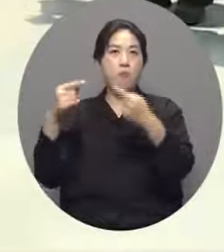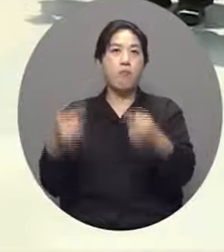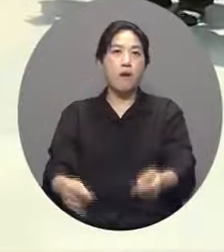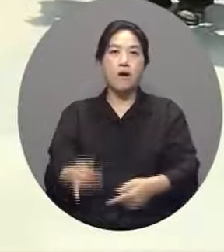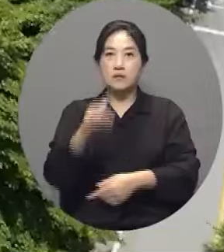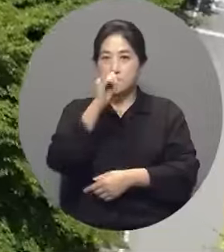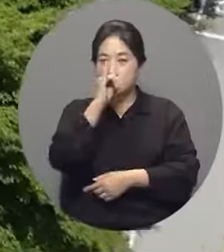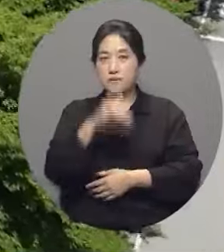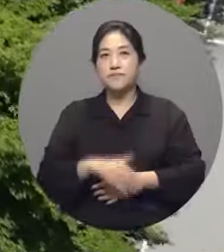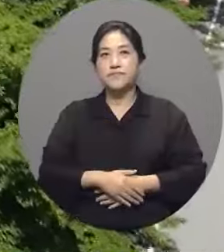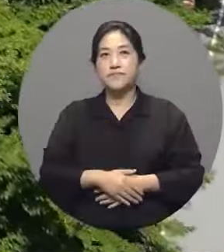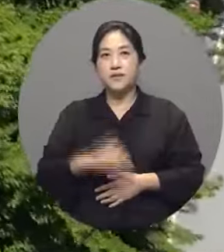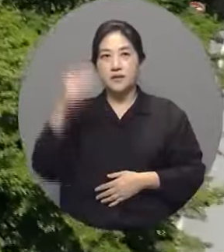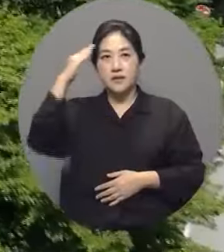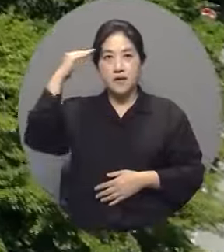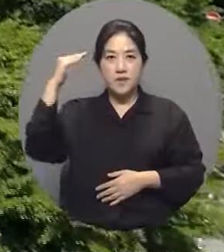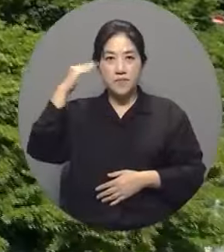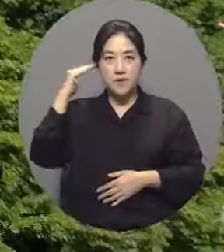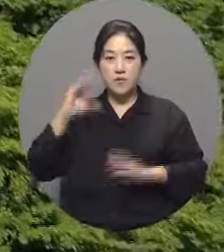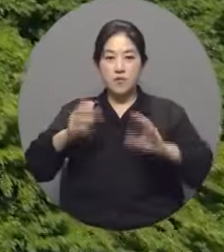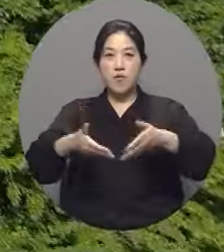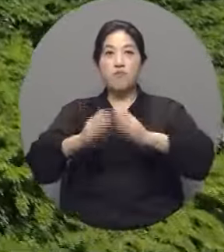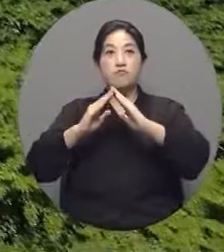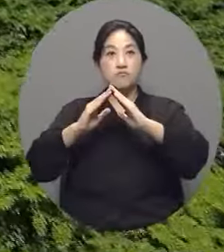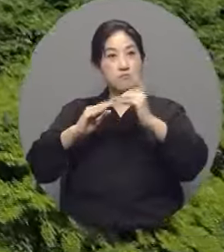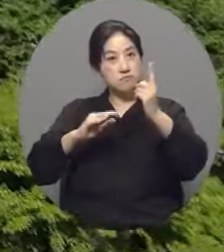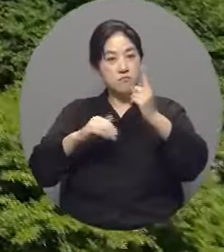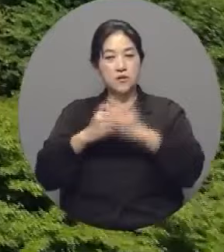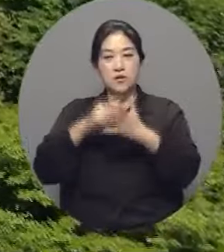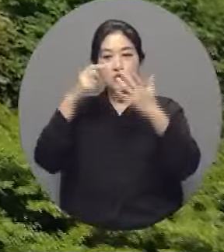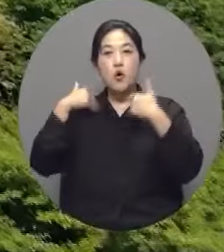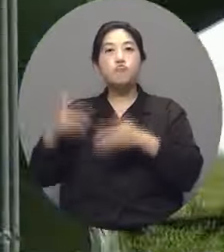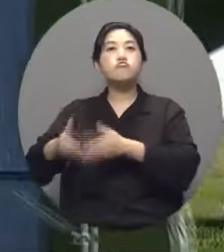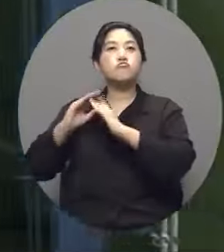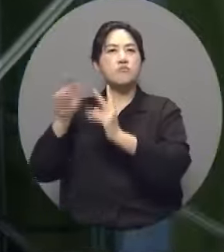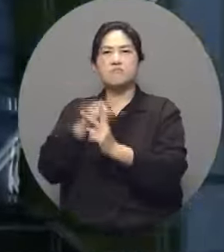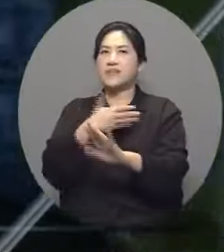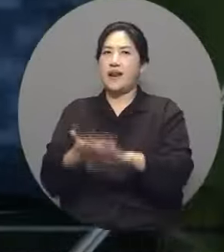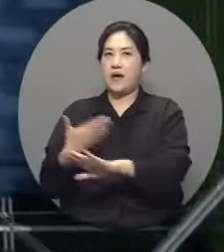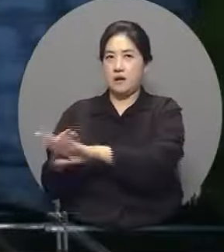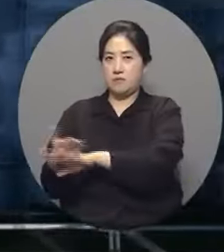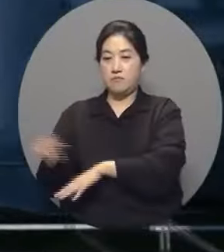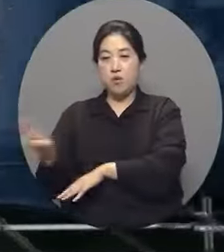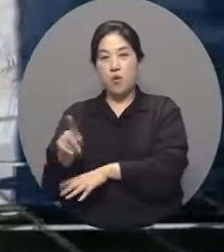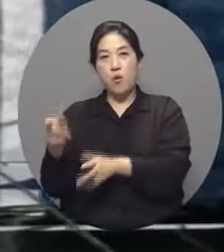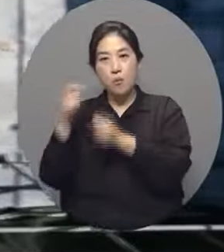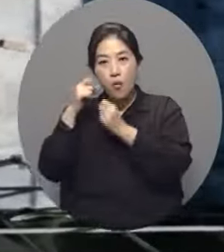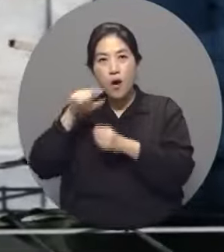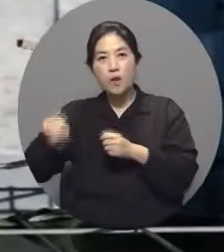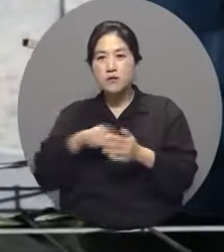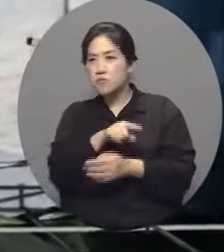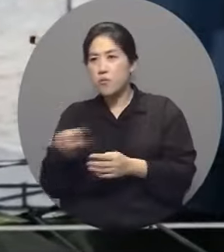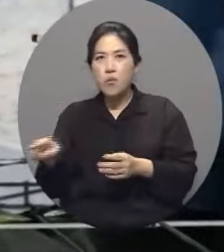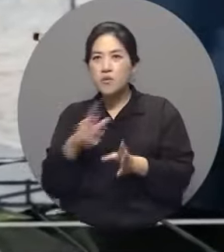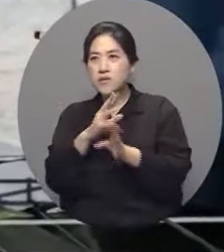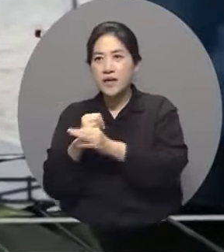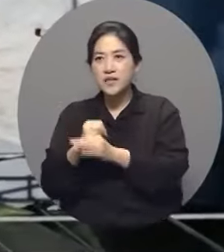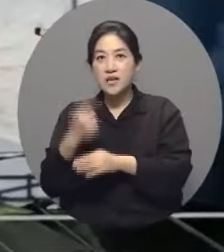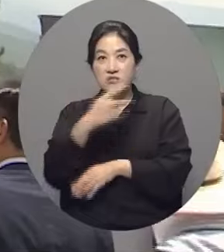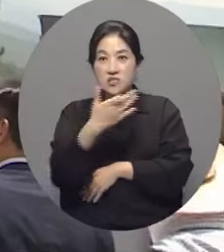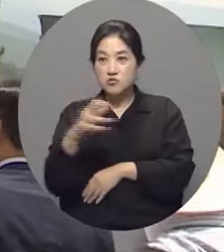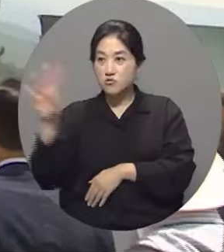했습니다. 대한민국이 건국된 것인지, 정부가 수립된 것인지 보수 세력 안에서도 의견이 갈리는